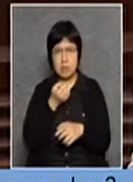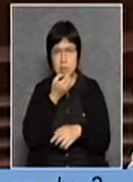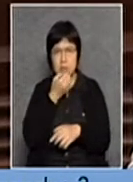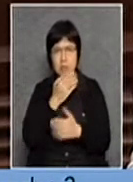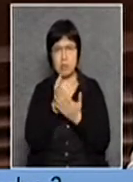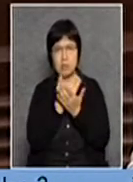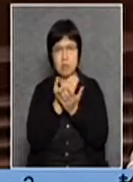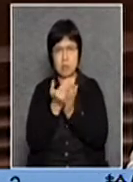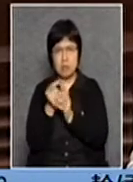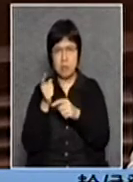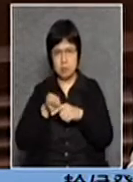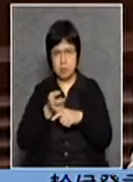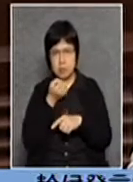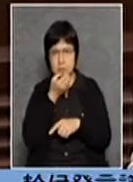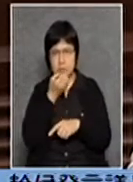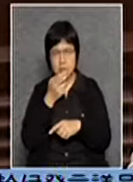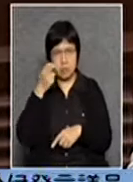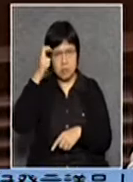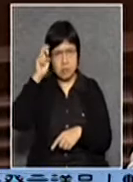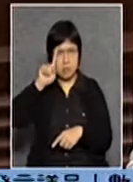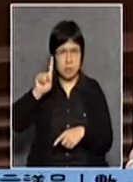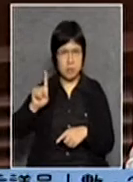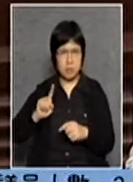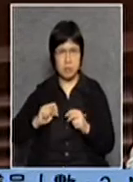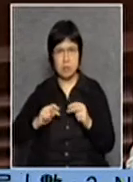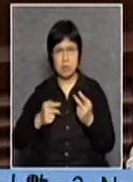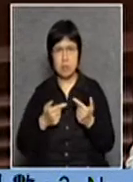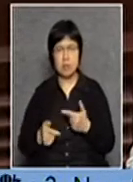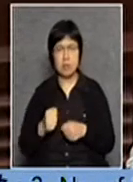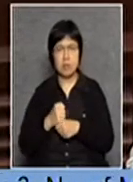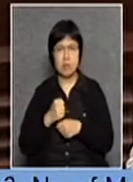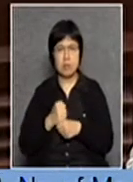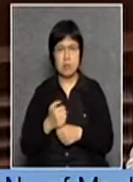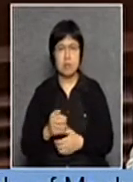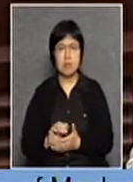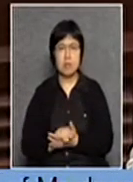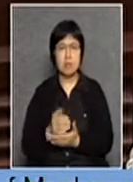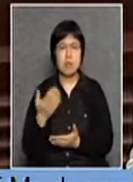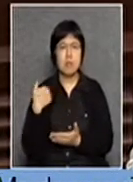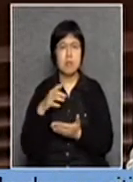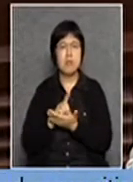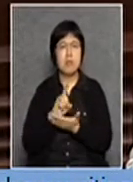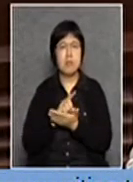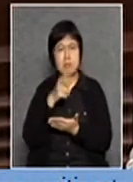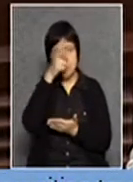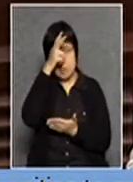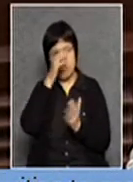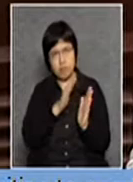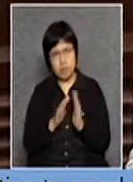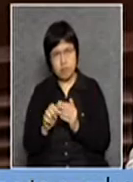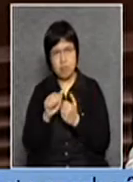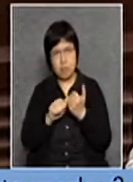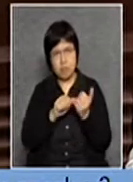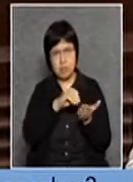項的實質建議考慮如何跟進落實。在過去的一年，政府是逐步落實委員會的建